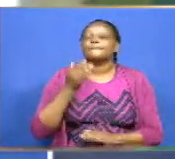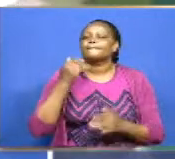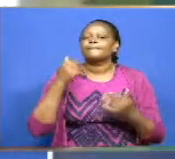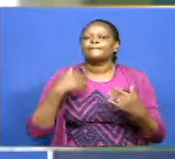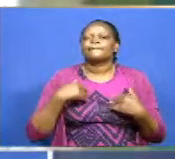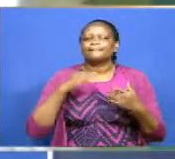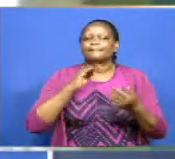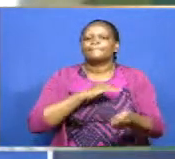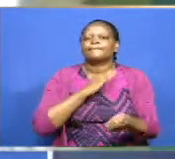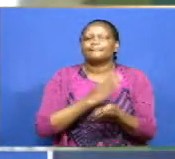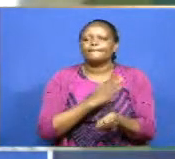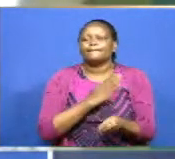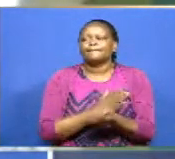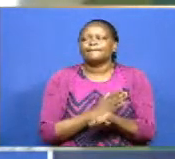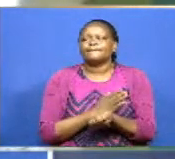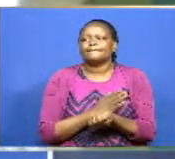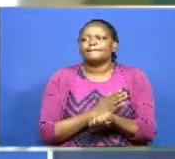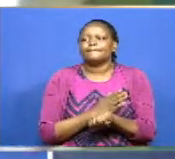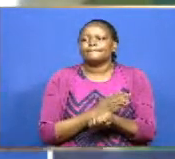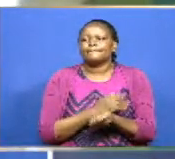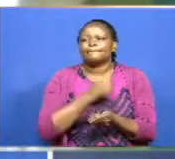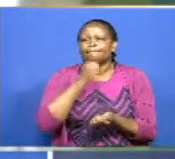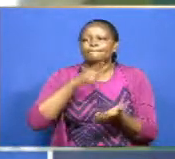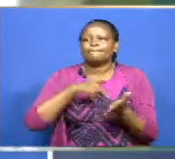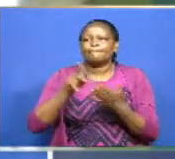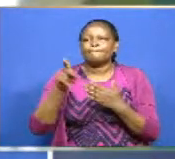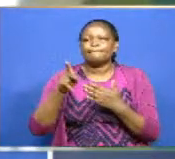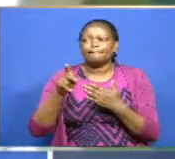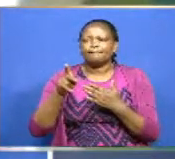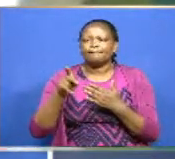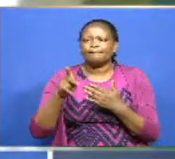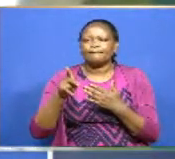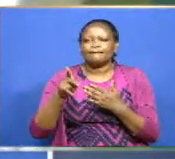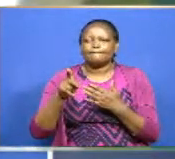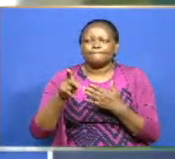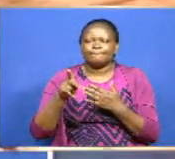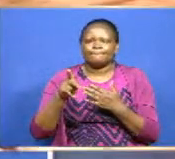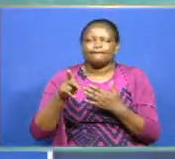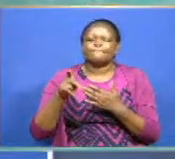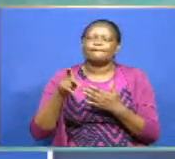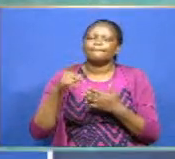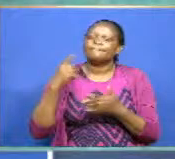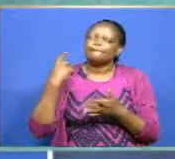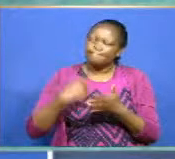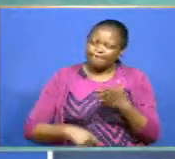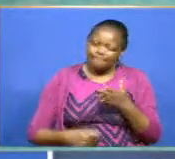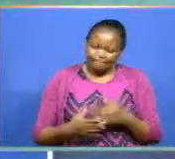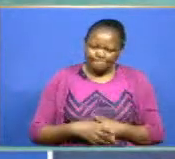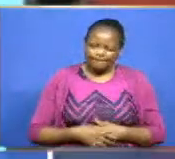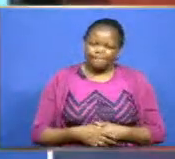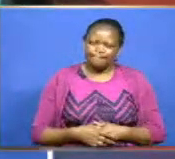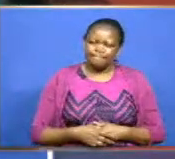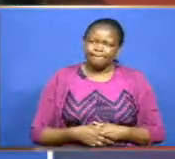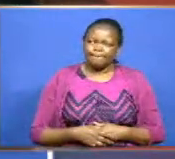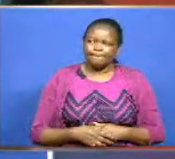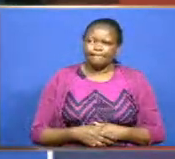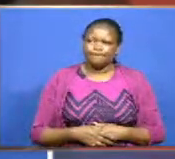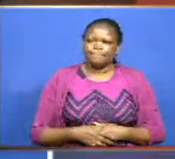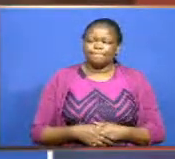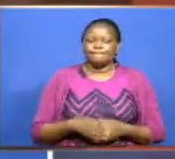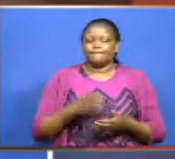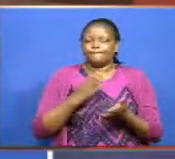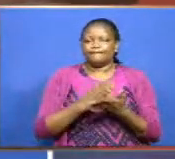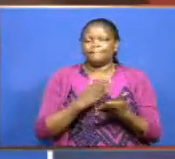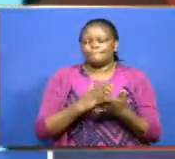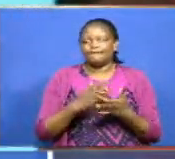to exempt any player in imports. Wakati huo huo, licha ya ongezeko la matumizi